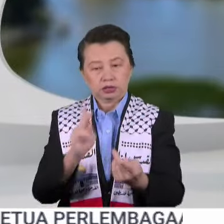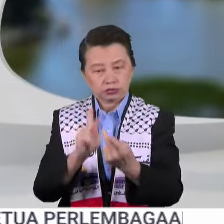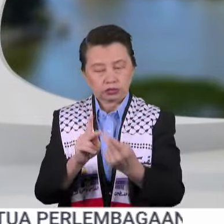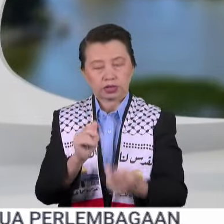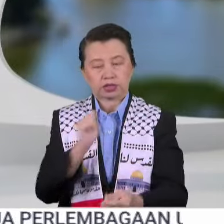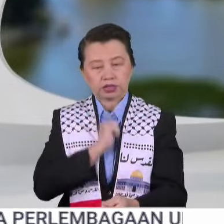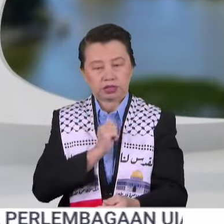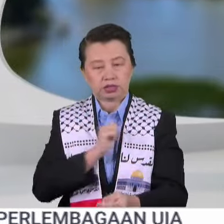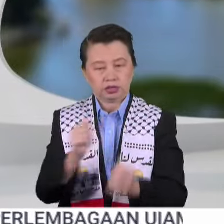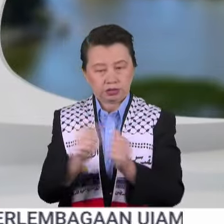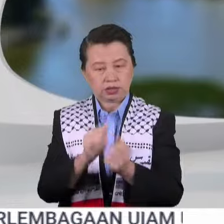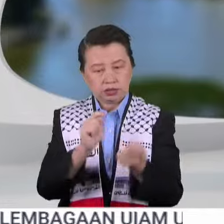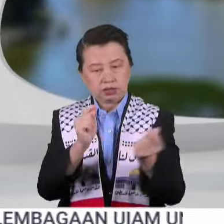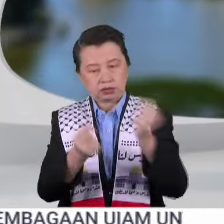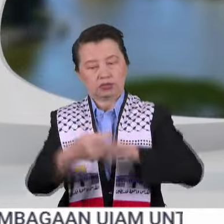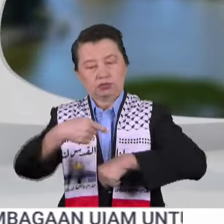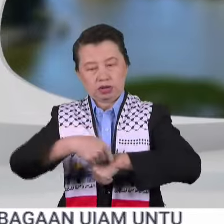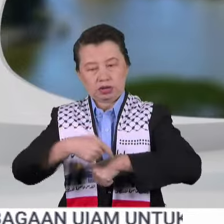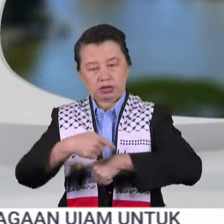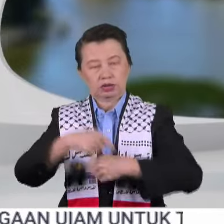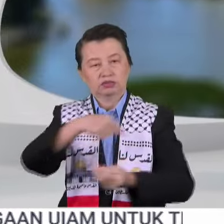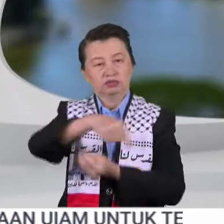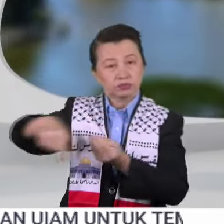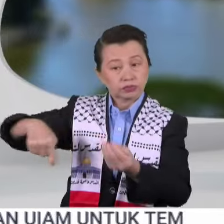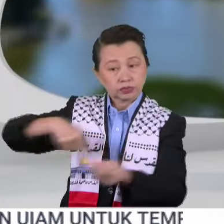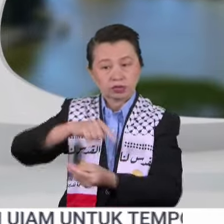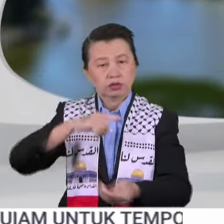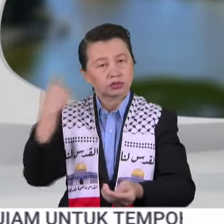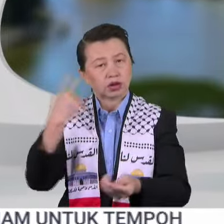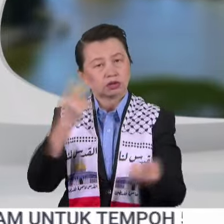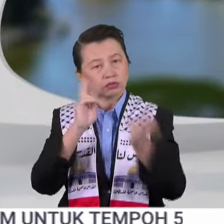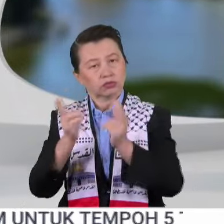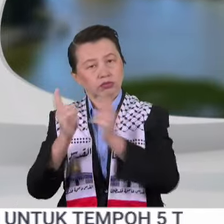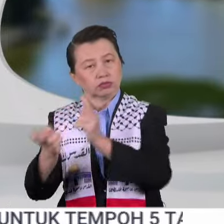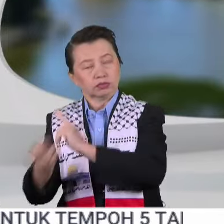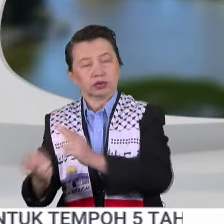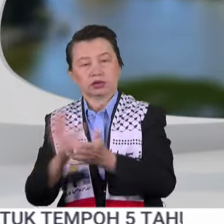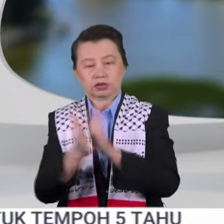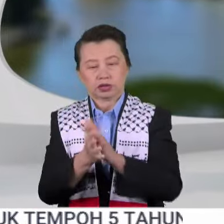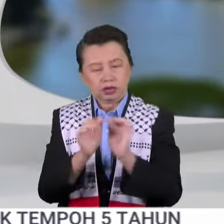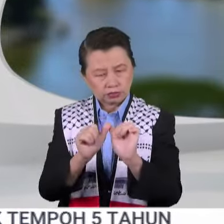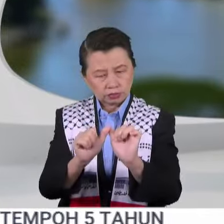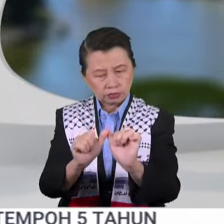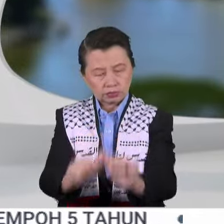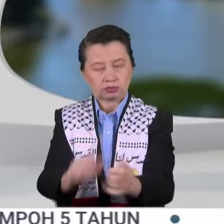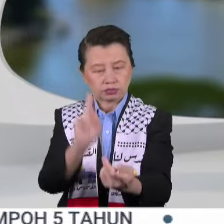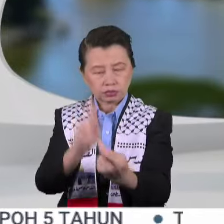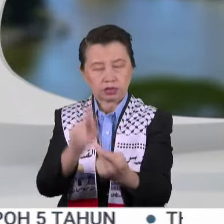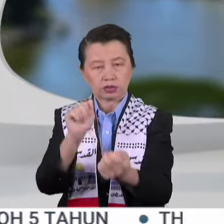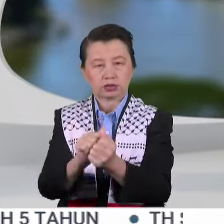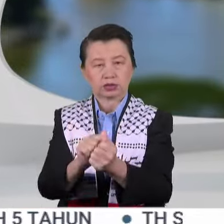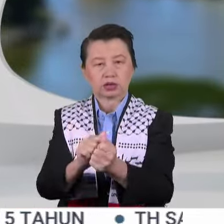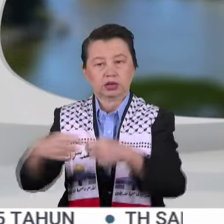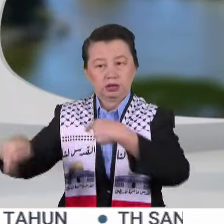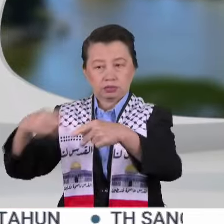diri dengan peredaran masa serta persekitaran yang sentiasa berubah supaya terus kekal relevan